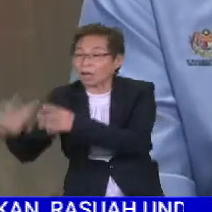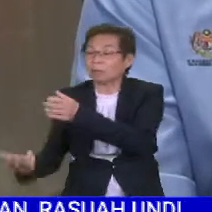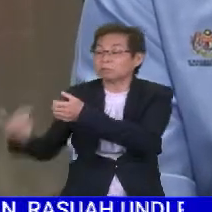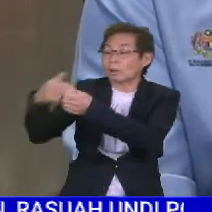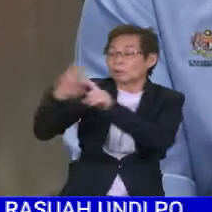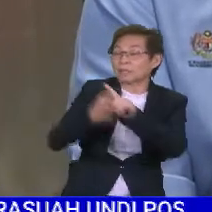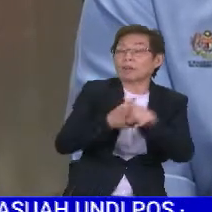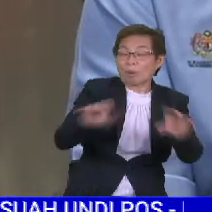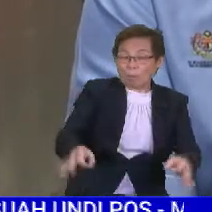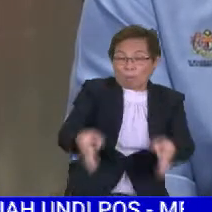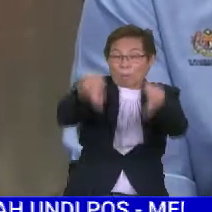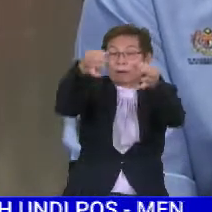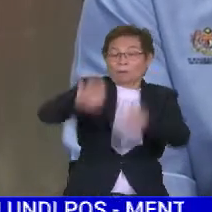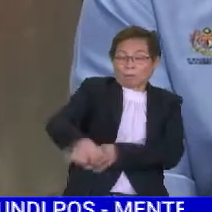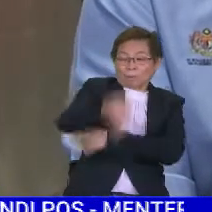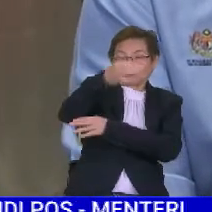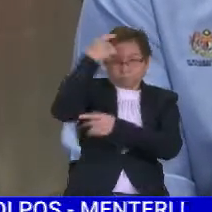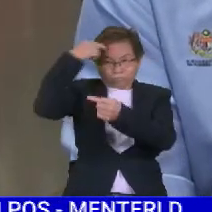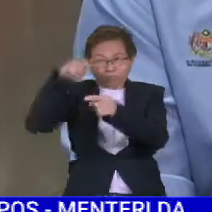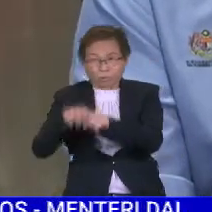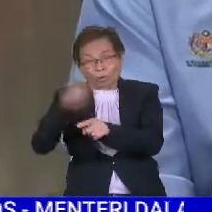daripada Perancis, saya difahamkan, telah pun bersetuju